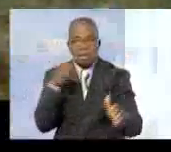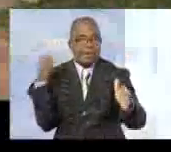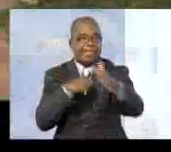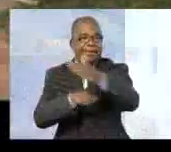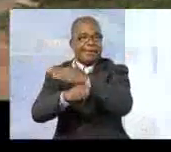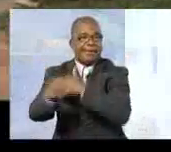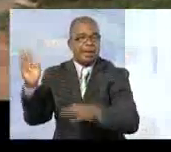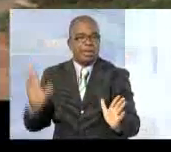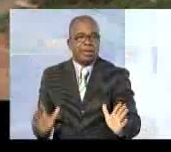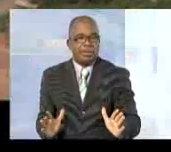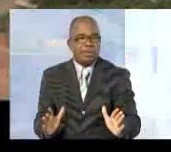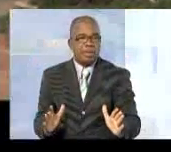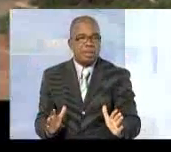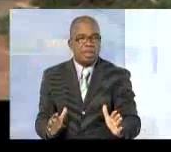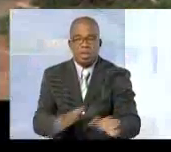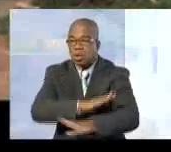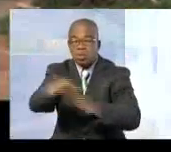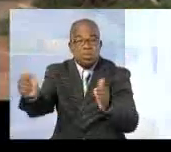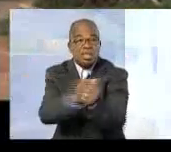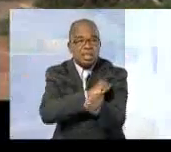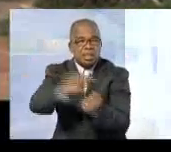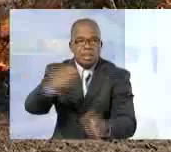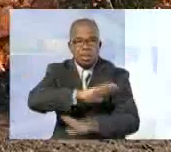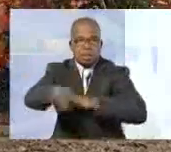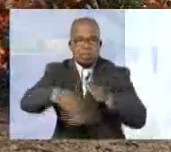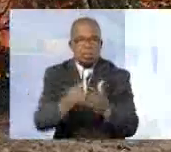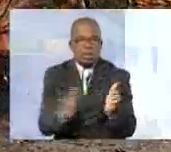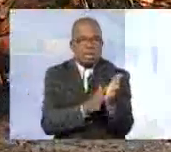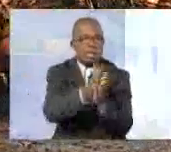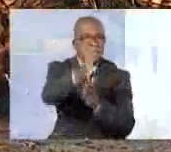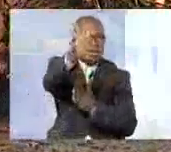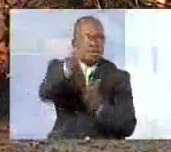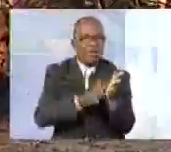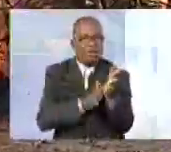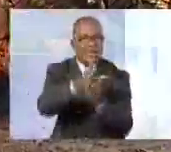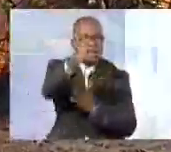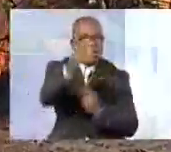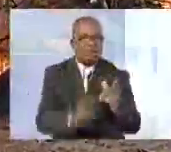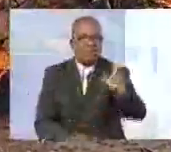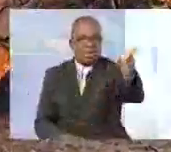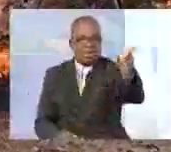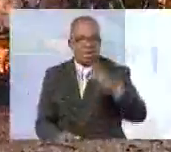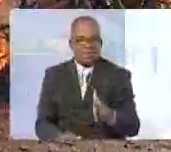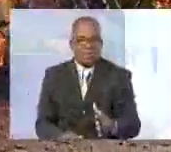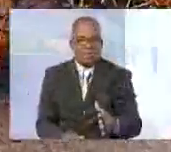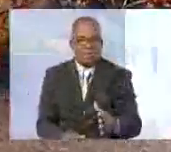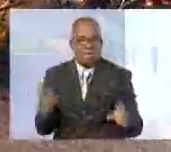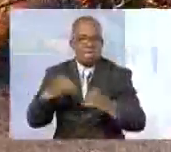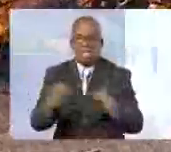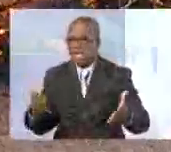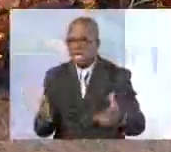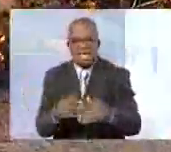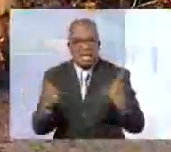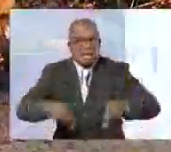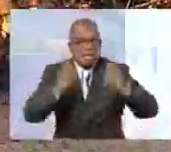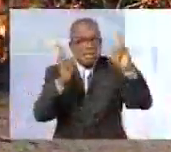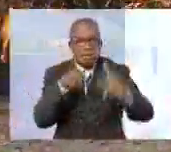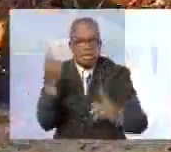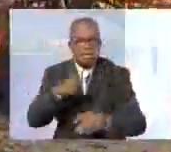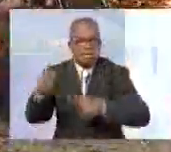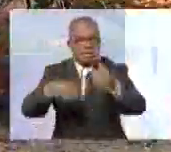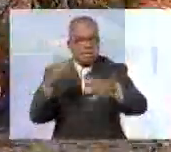dégradation de l'environnement. Mais ici, en Côte d'Ivoire, les feux de brousse sont en grande partie responsables de la dégradation de l'environnement. Ces 20 dernières